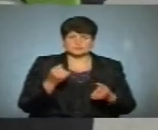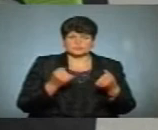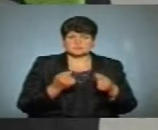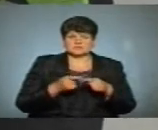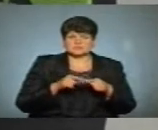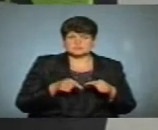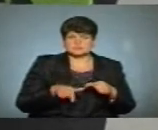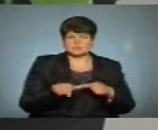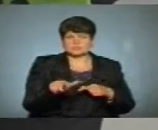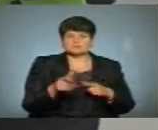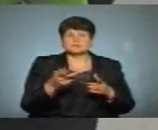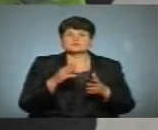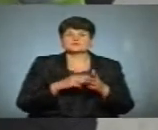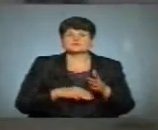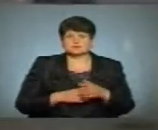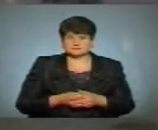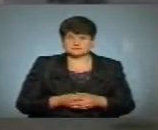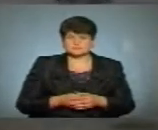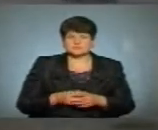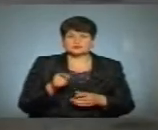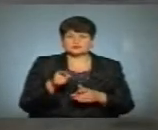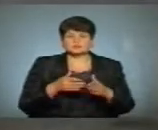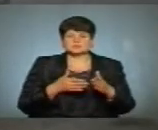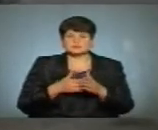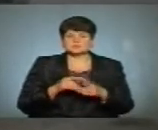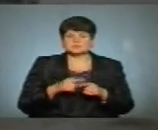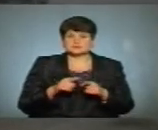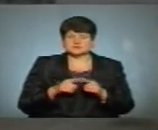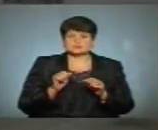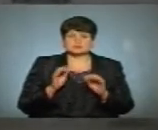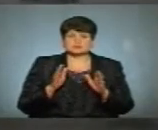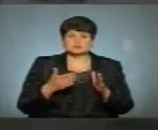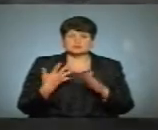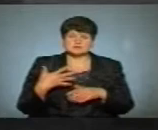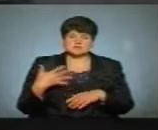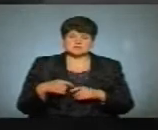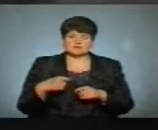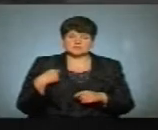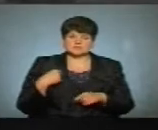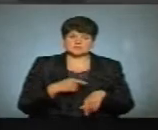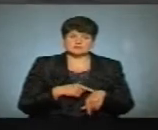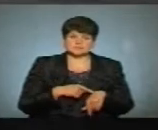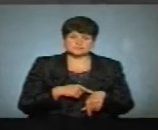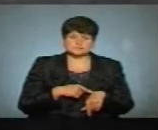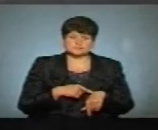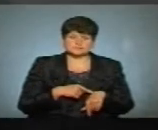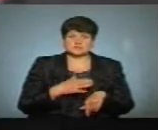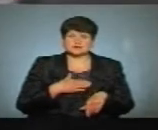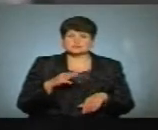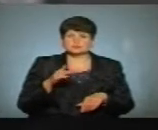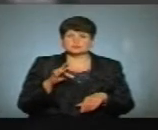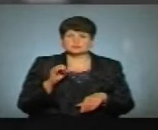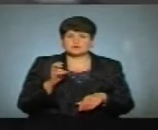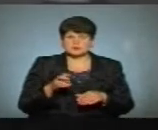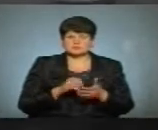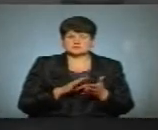та який штраф за її перевищення. Ліміт швидкості повинен встановити 50 км за годину. Наш TrueCam фіксує